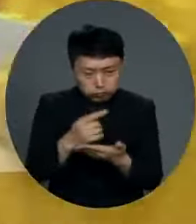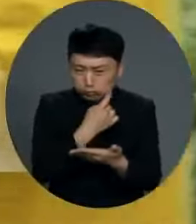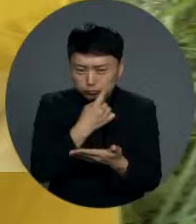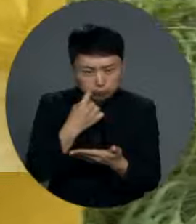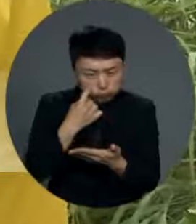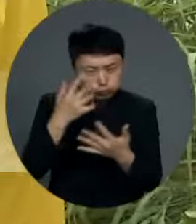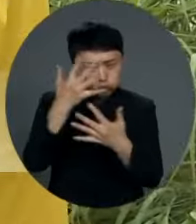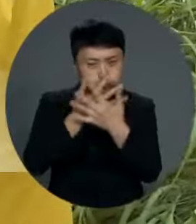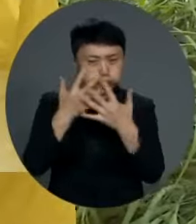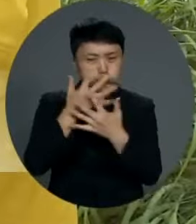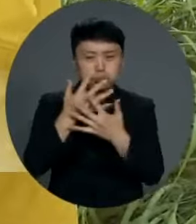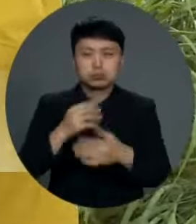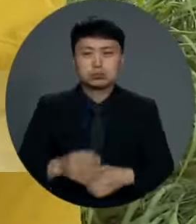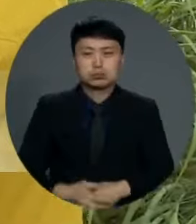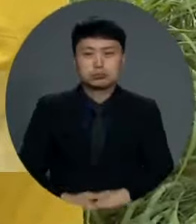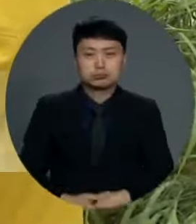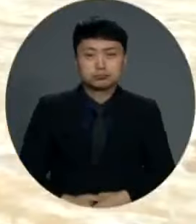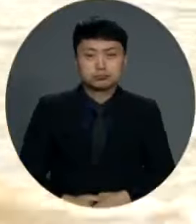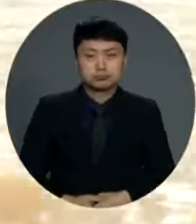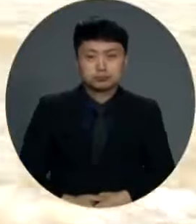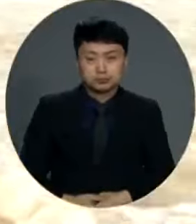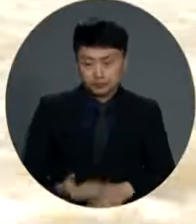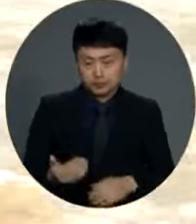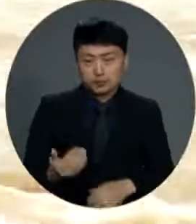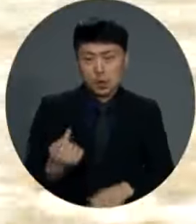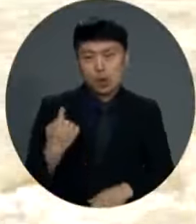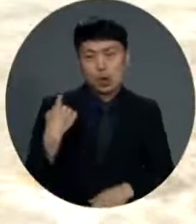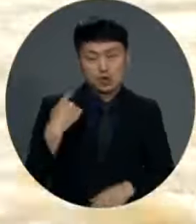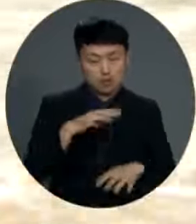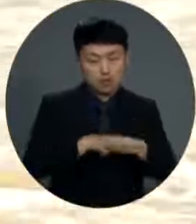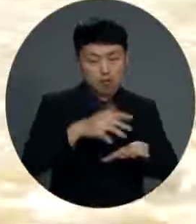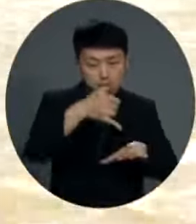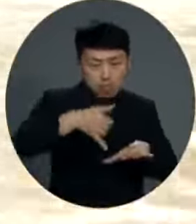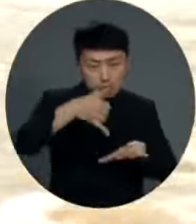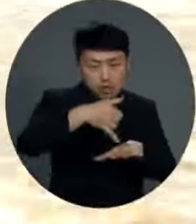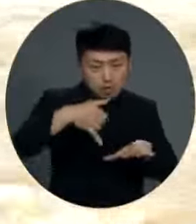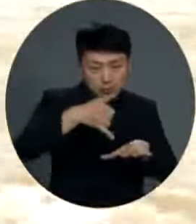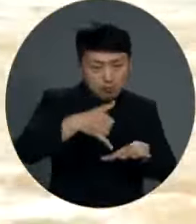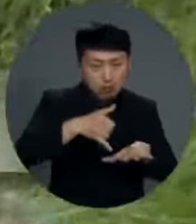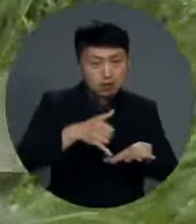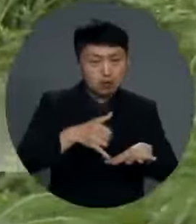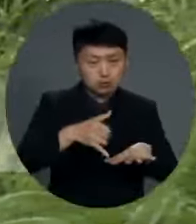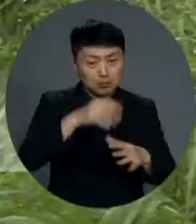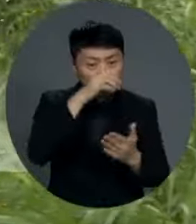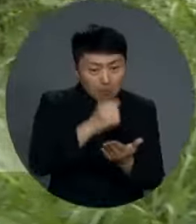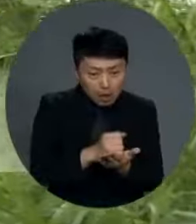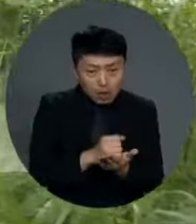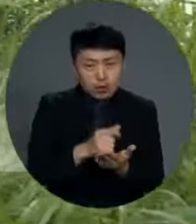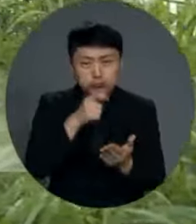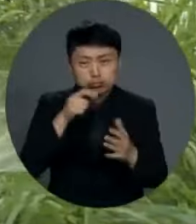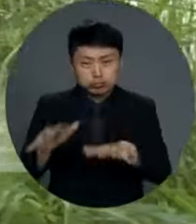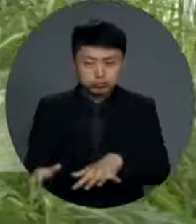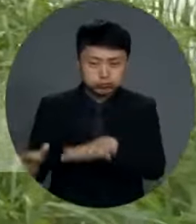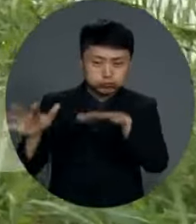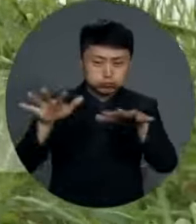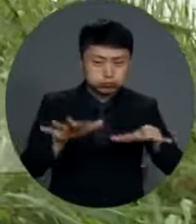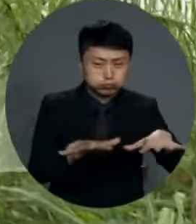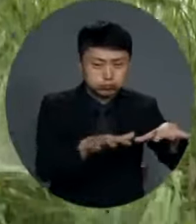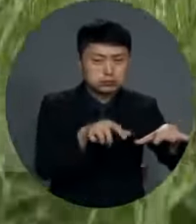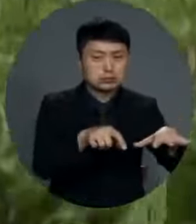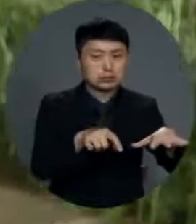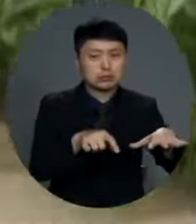쉽지 않습니다. 불과 하루 전 논의를 할 때만 해도 멀쩡했던 논이 순식간에 물바다로 변한